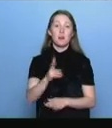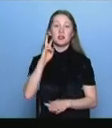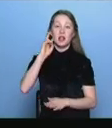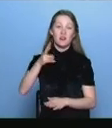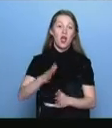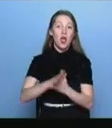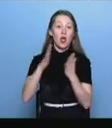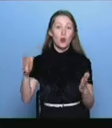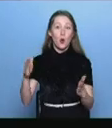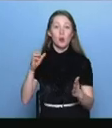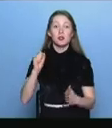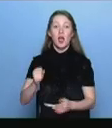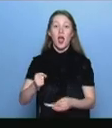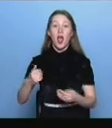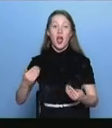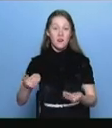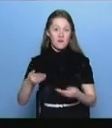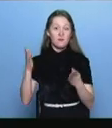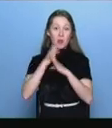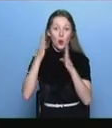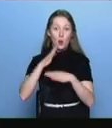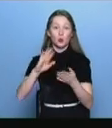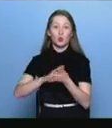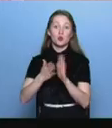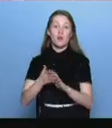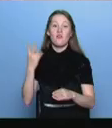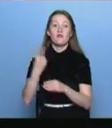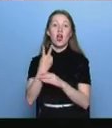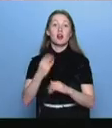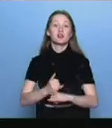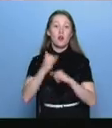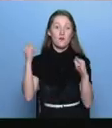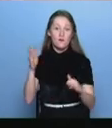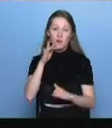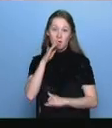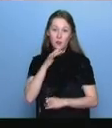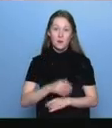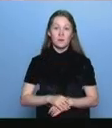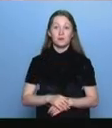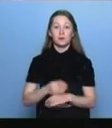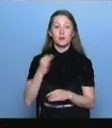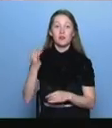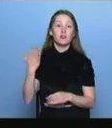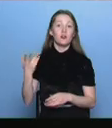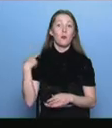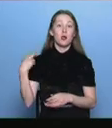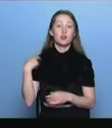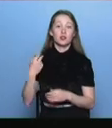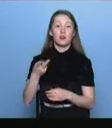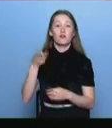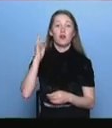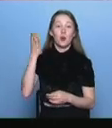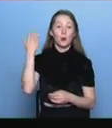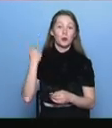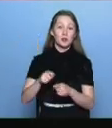естественных условиях на эти же цели ушло бы в 2 раза больше времени. Первую партию мальков можгинцы закупили 2 года назад. Тогда это было